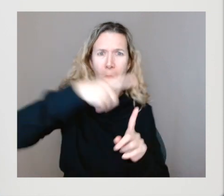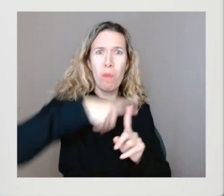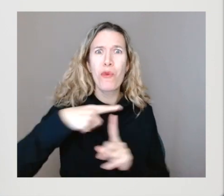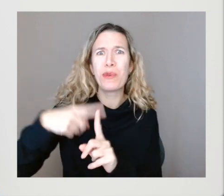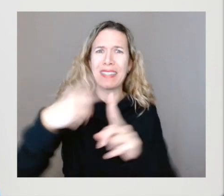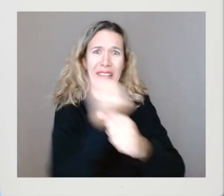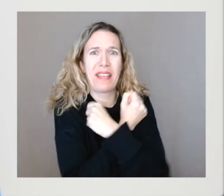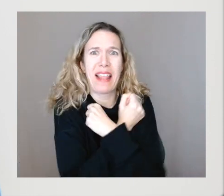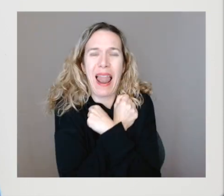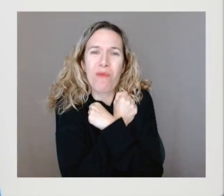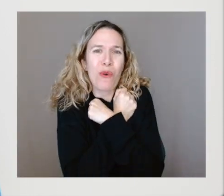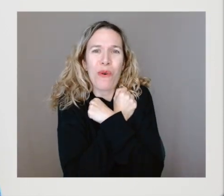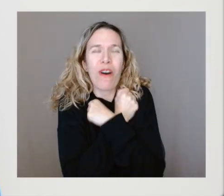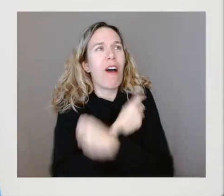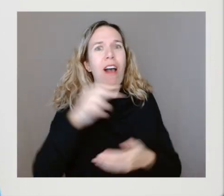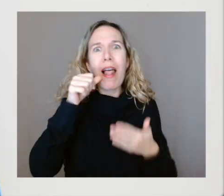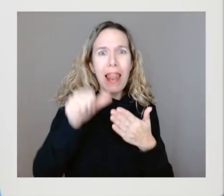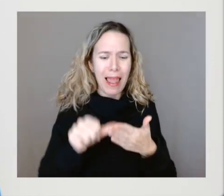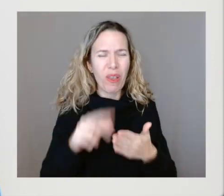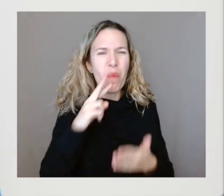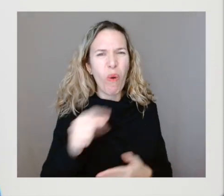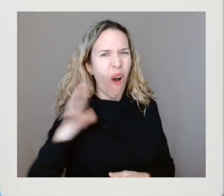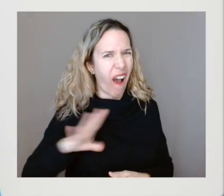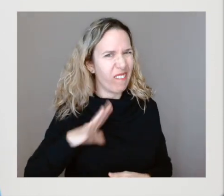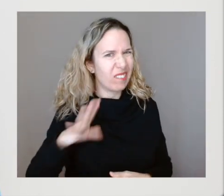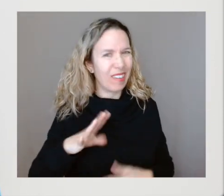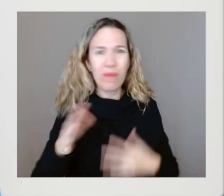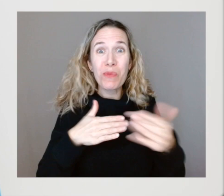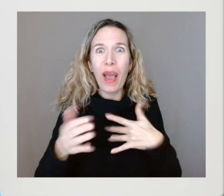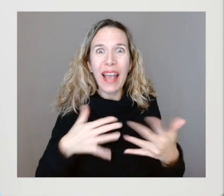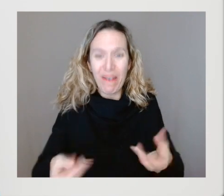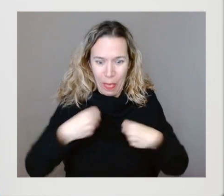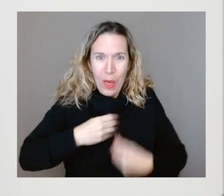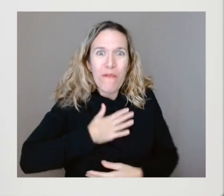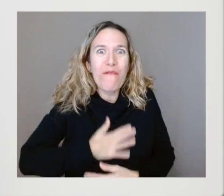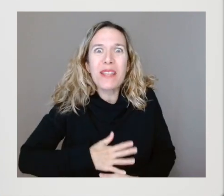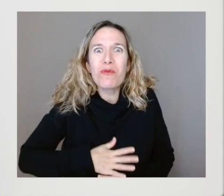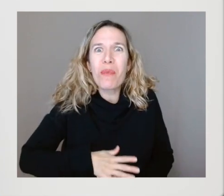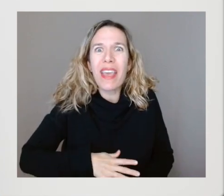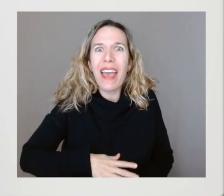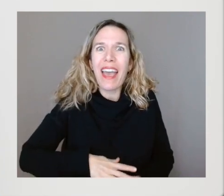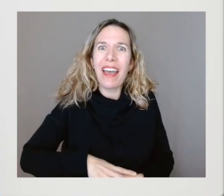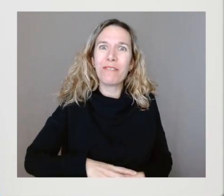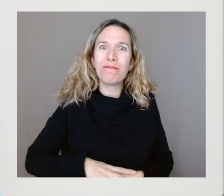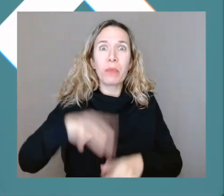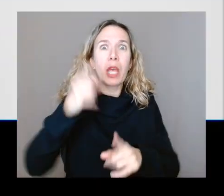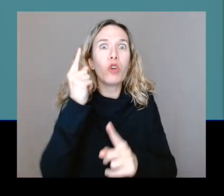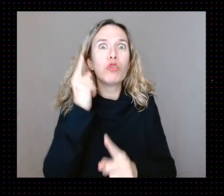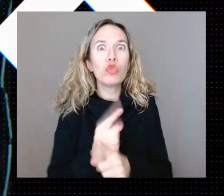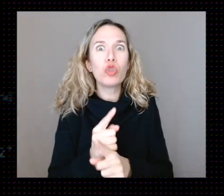lumière et d'amour. Une lettre qui est éteinte, mais qui fait du bien. Et puis,